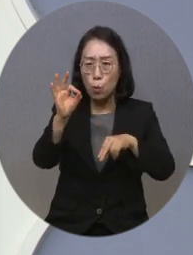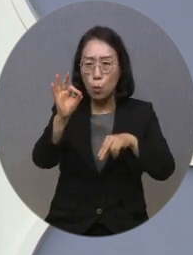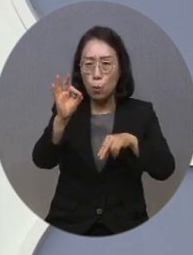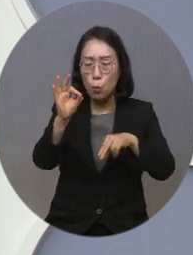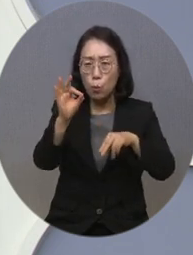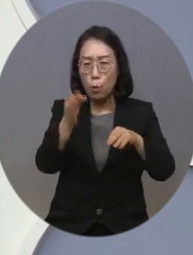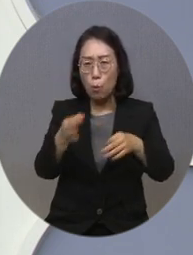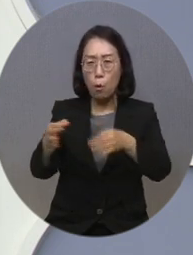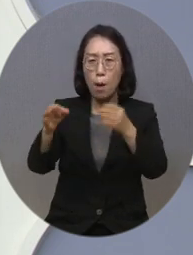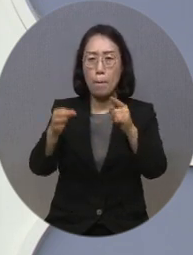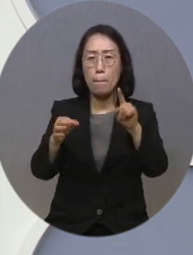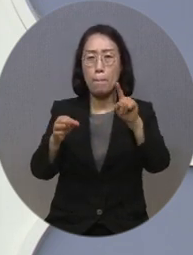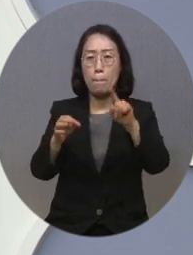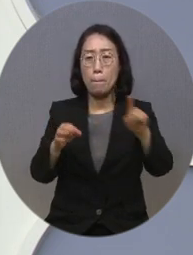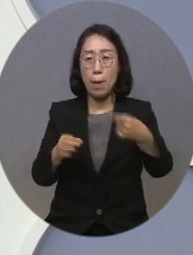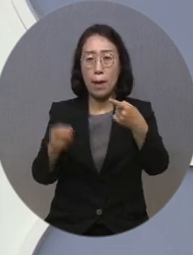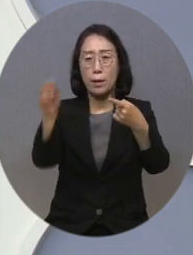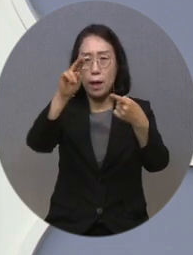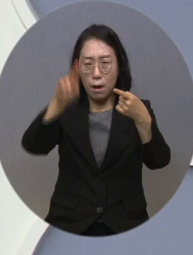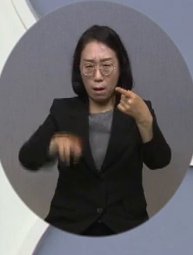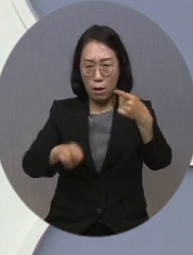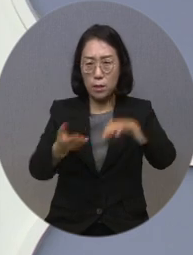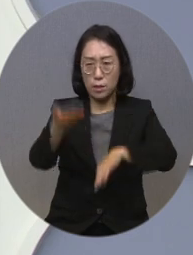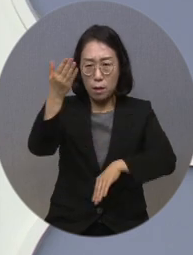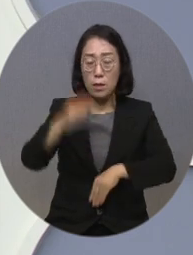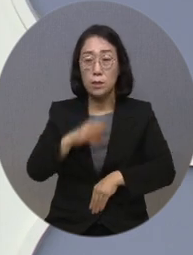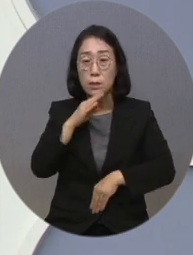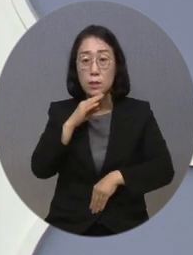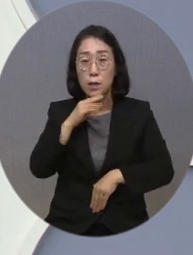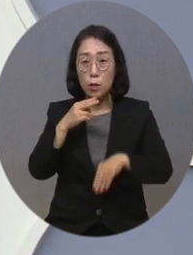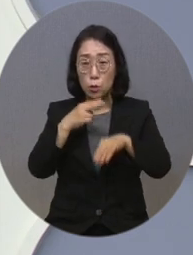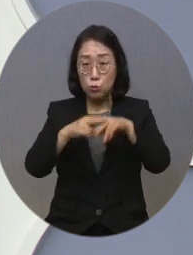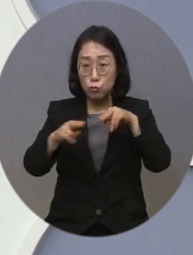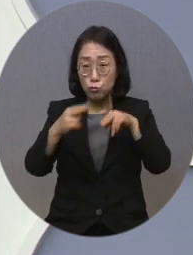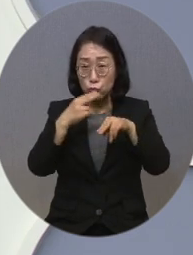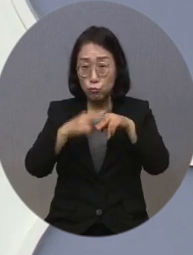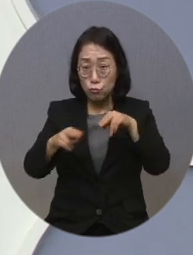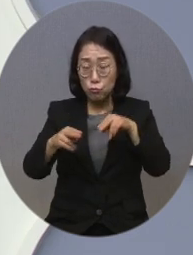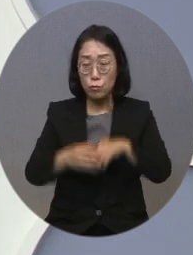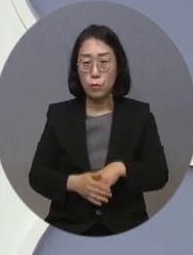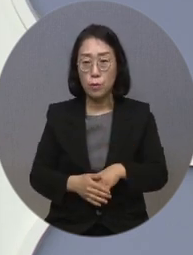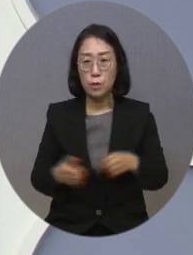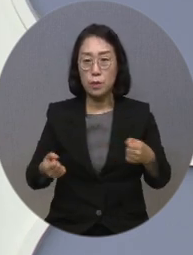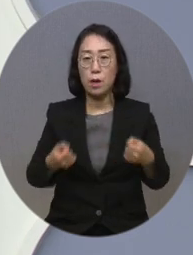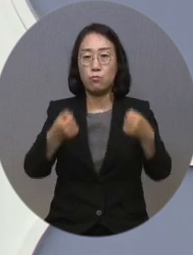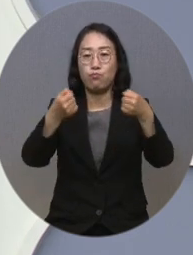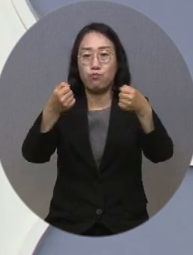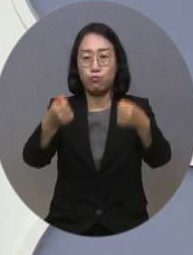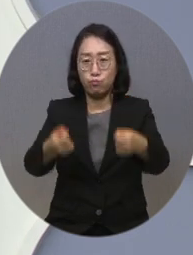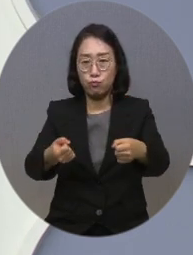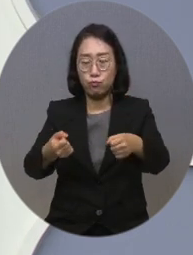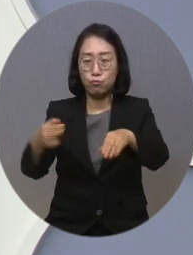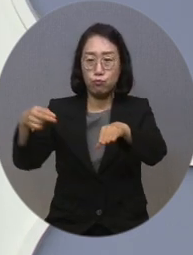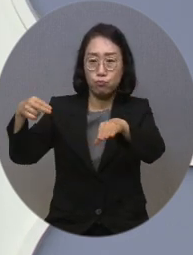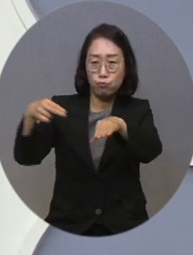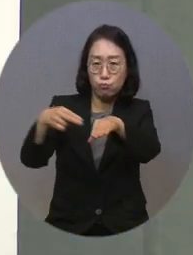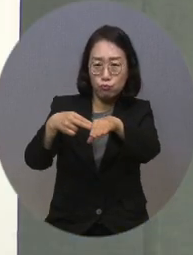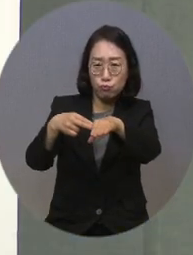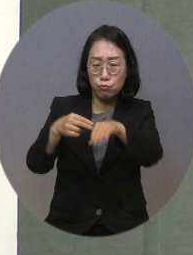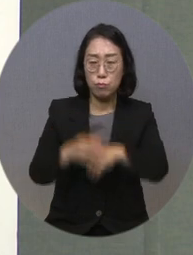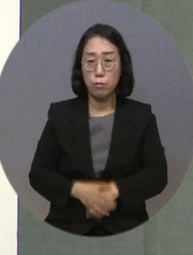넘어가니까 그렇죠. 아, 우리 실제로 우리 주유소에서 그 자동차 기름을 넣으려면 휘발유가 지금